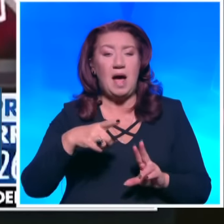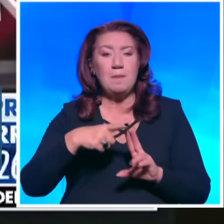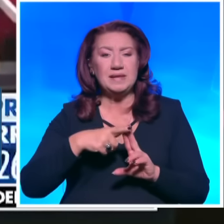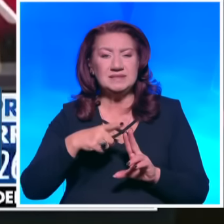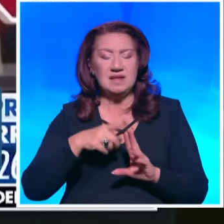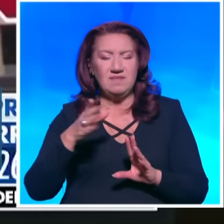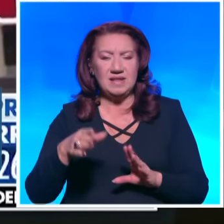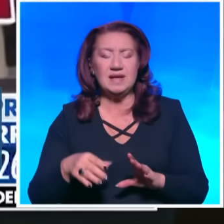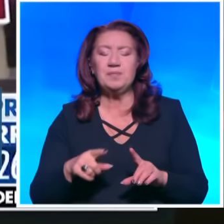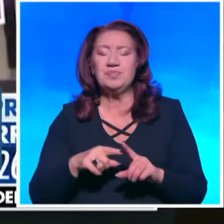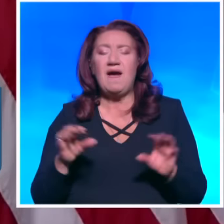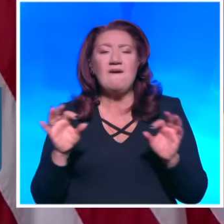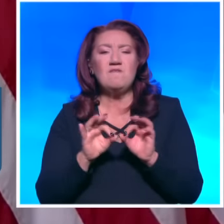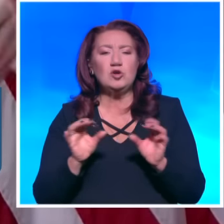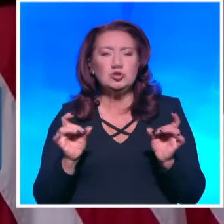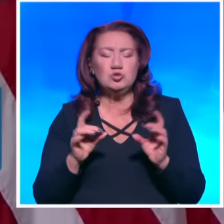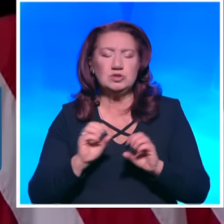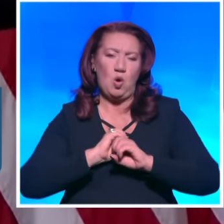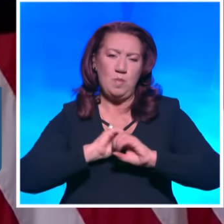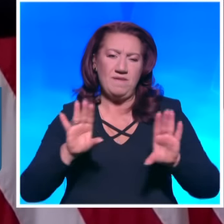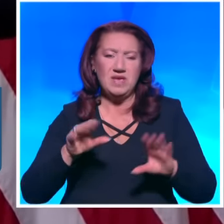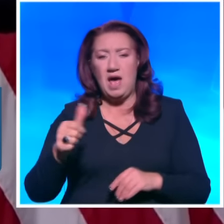News обяви победа за Тръмп.